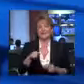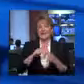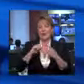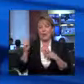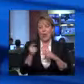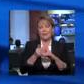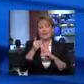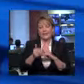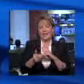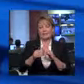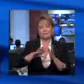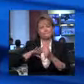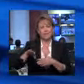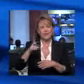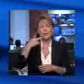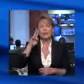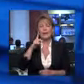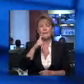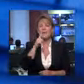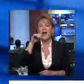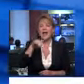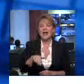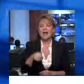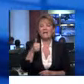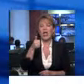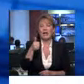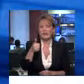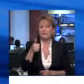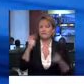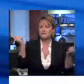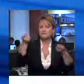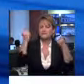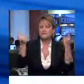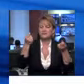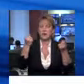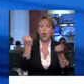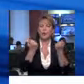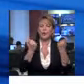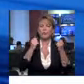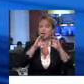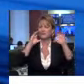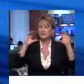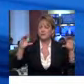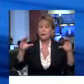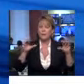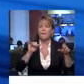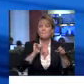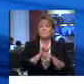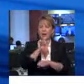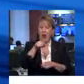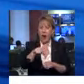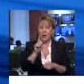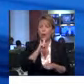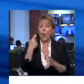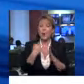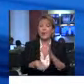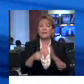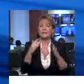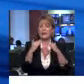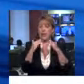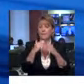יותר מ-100,000 לייקים בפייסבוק, שלטי חוצות ופרסום על אוטובוסים. המחאה "לא קונים דירה במחיר בועה" מנסה לשכנע